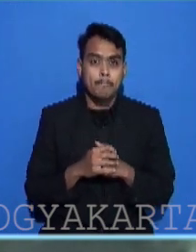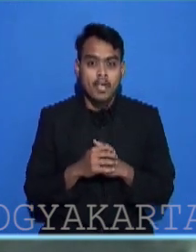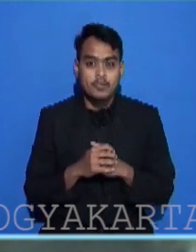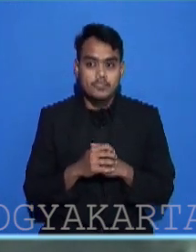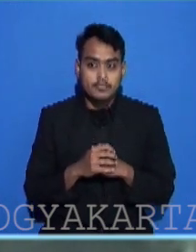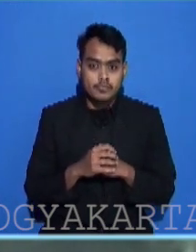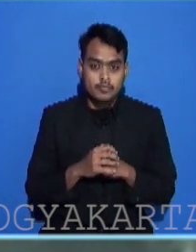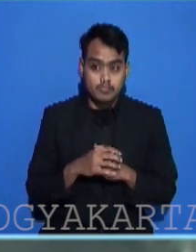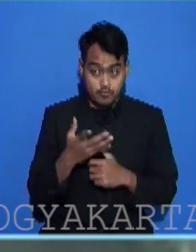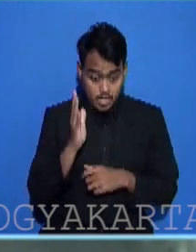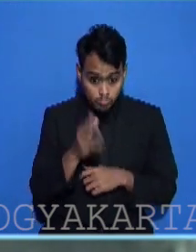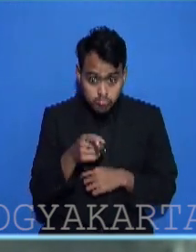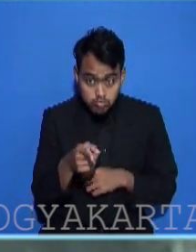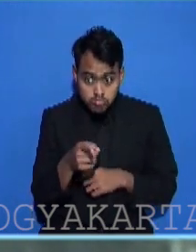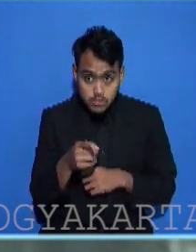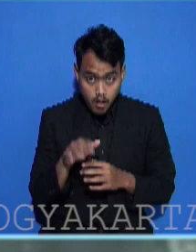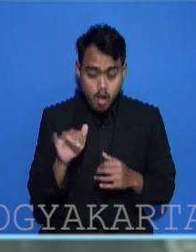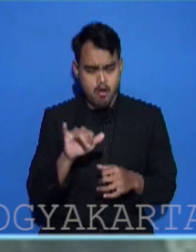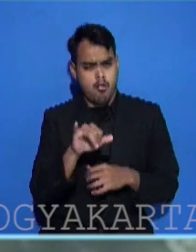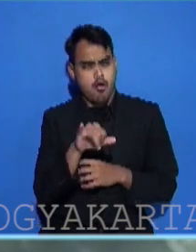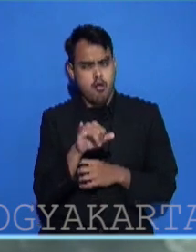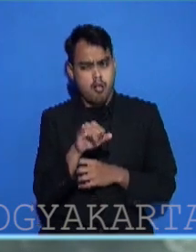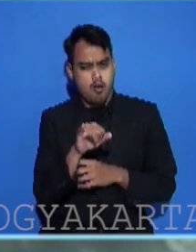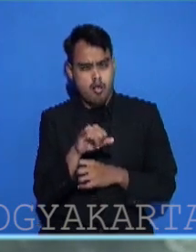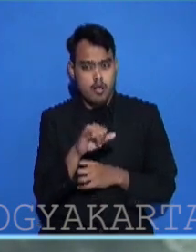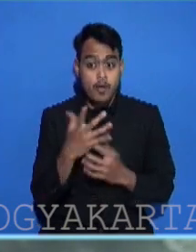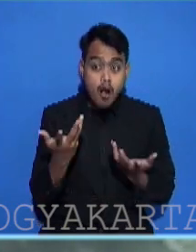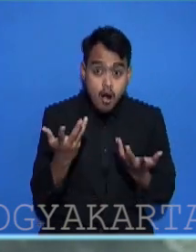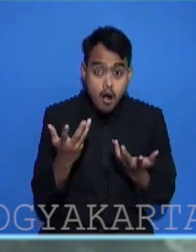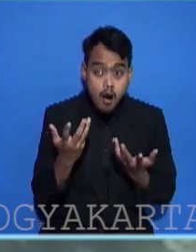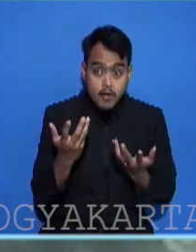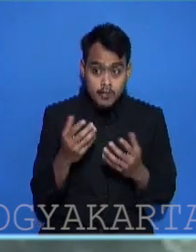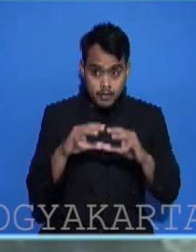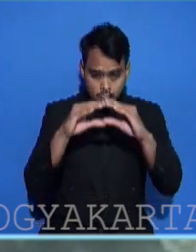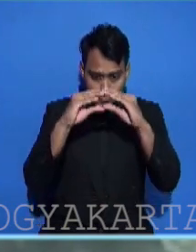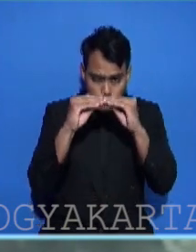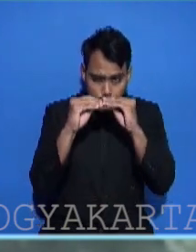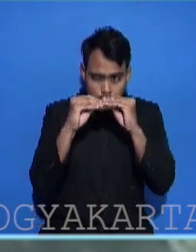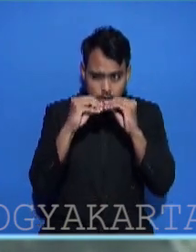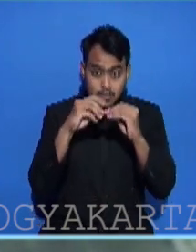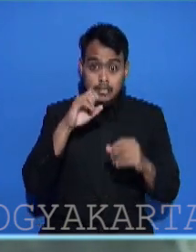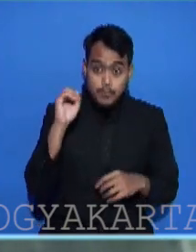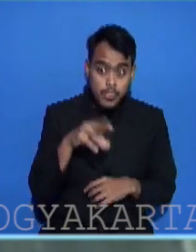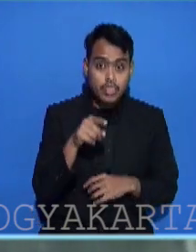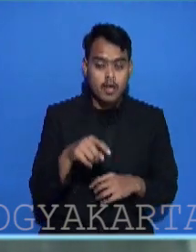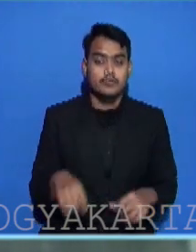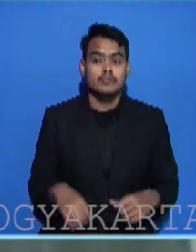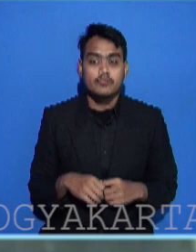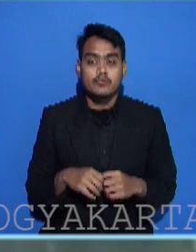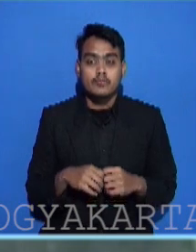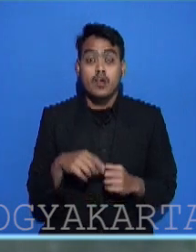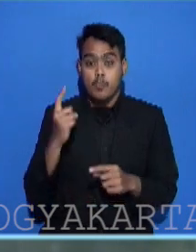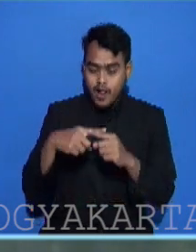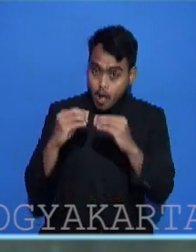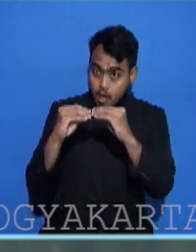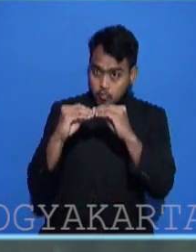Pak. Nggih. Dan lagi tipis niku cepet, makanya nek lagi kandel niku